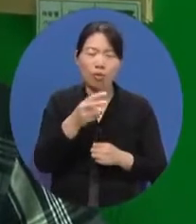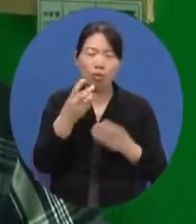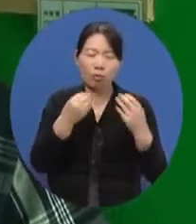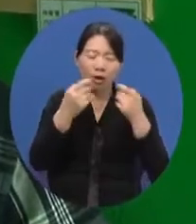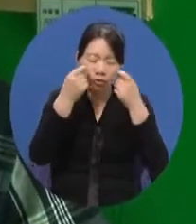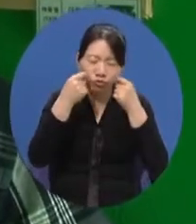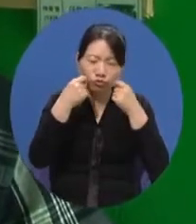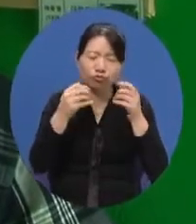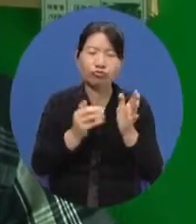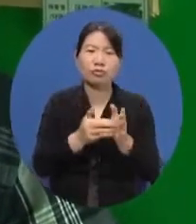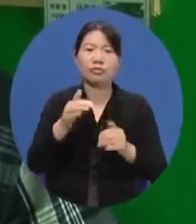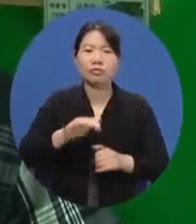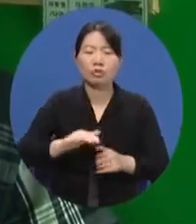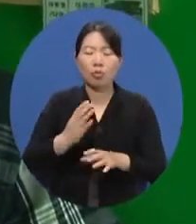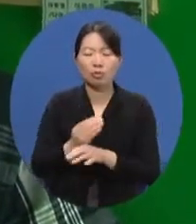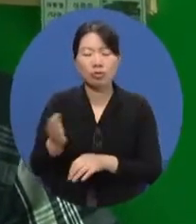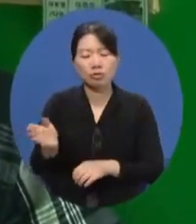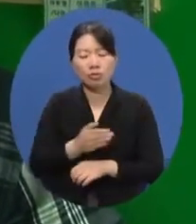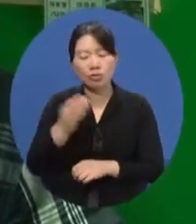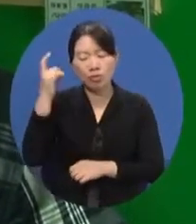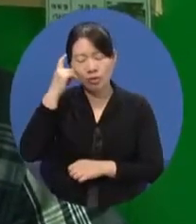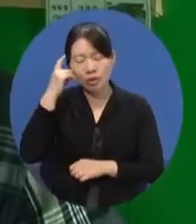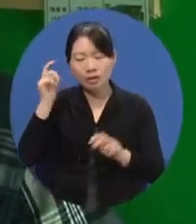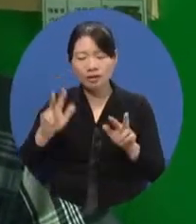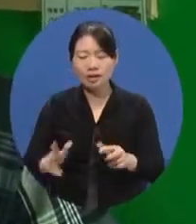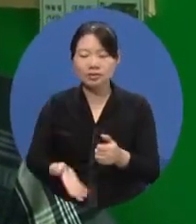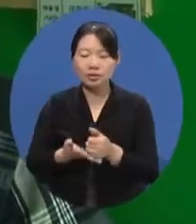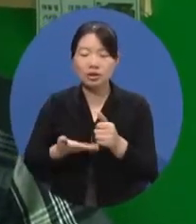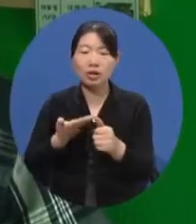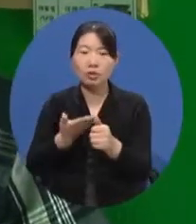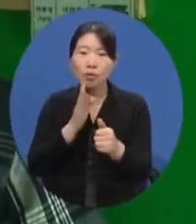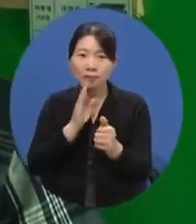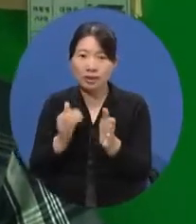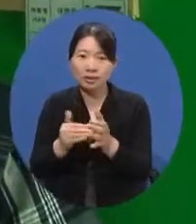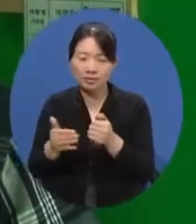우는 아이였는데 언제부턴가 이렇게 칭찬을 해줬더니